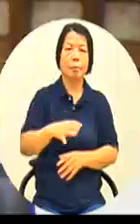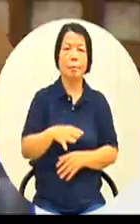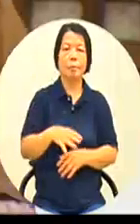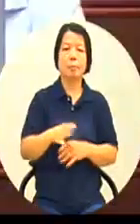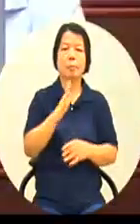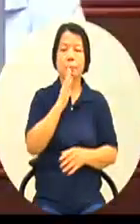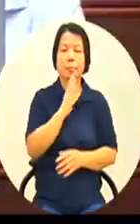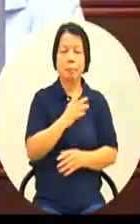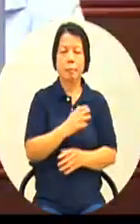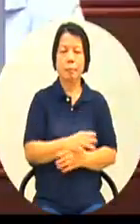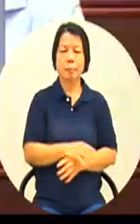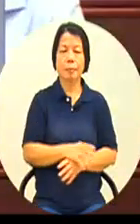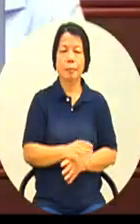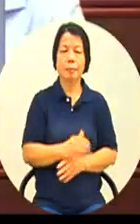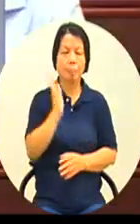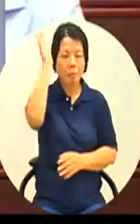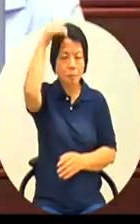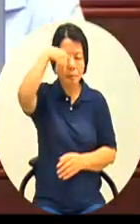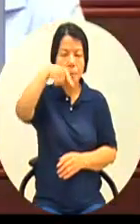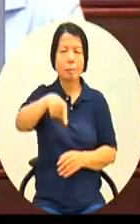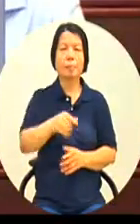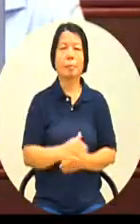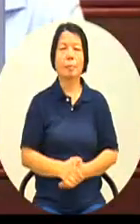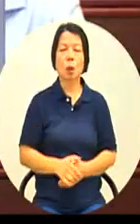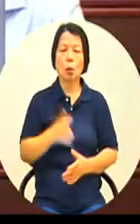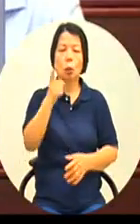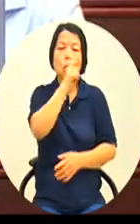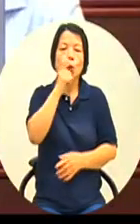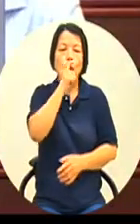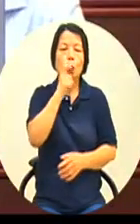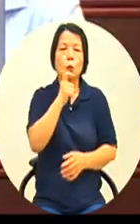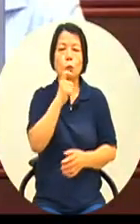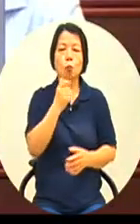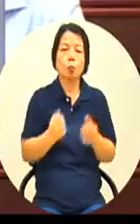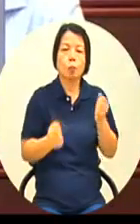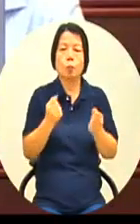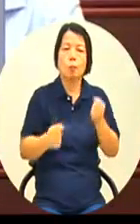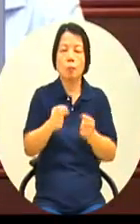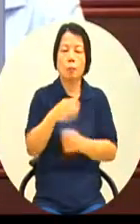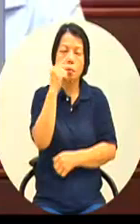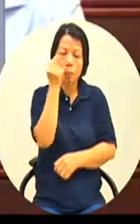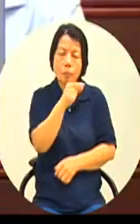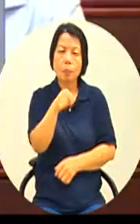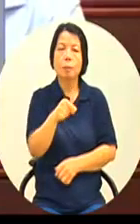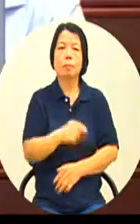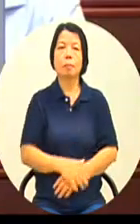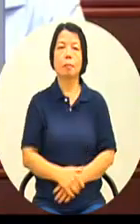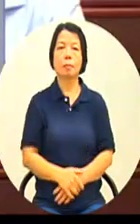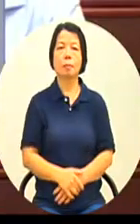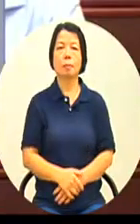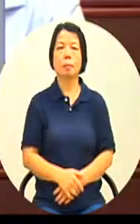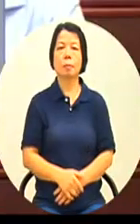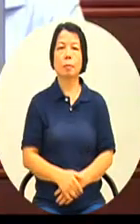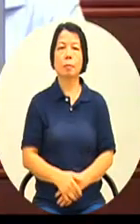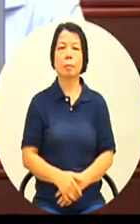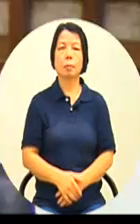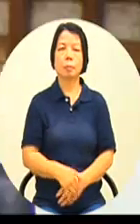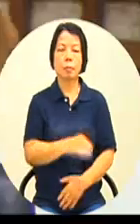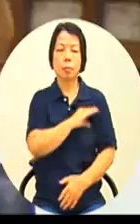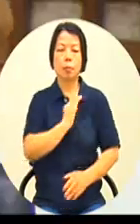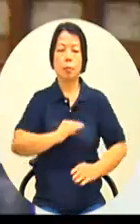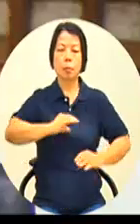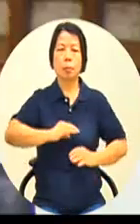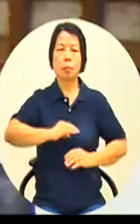法咧？ 酒驾的部分吼是较特别啦吼，因为这 无啦，邱泰山部长